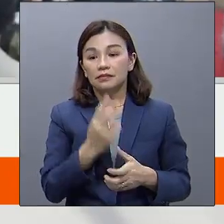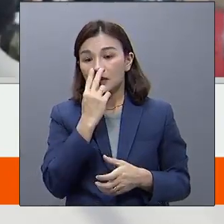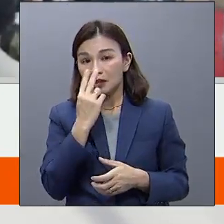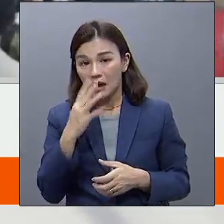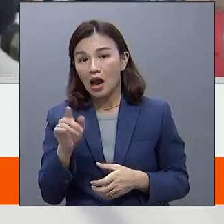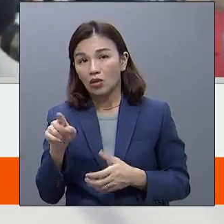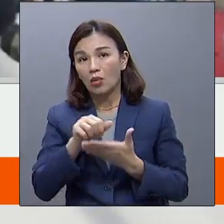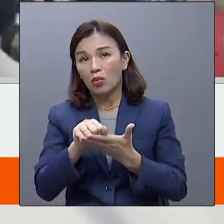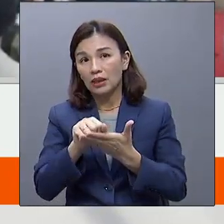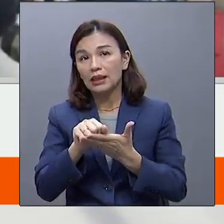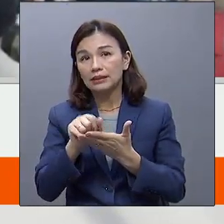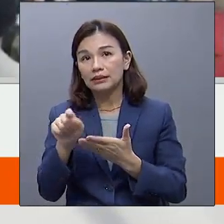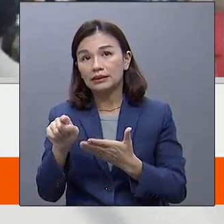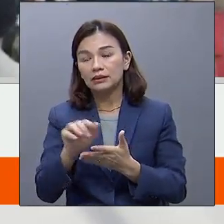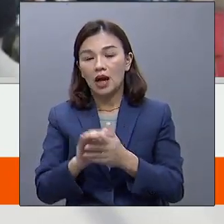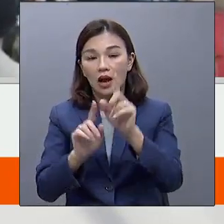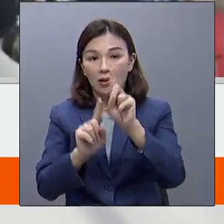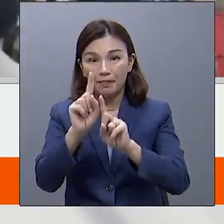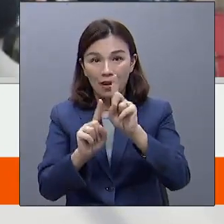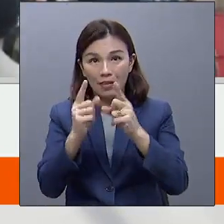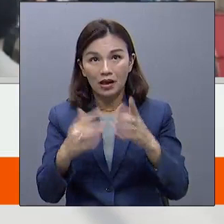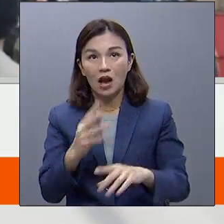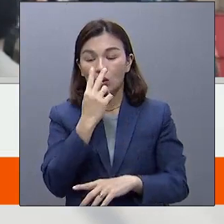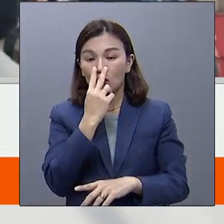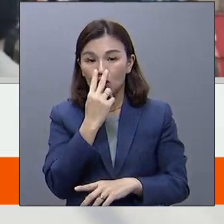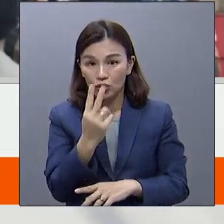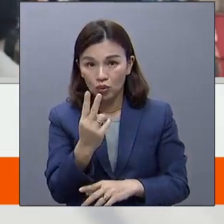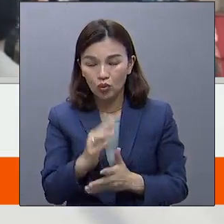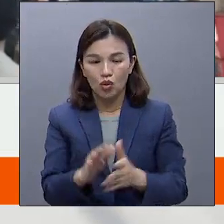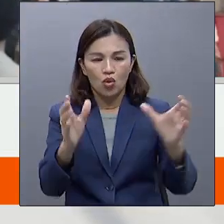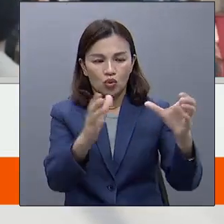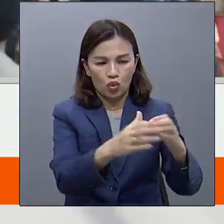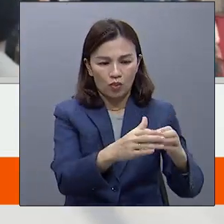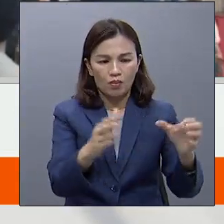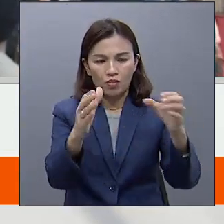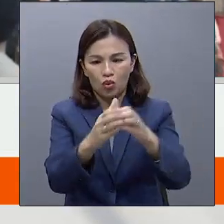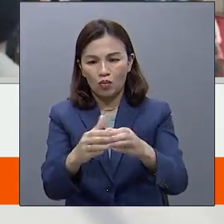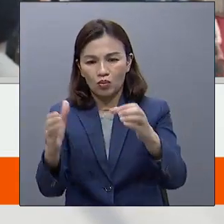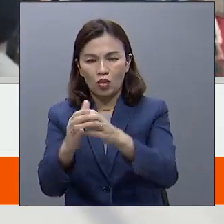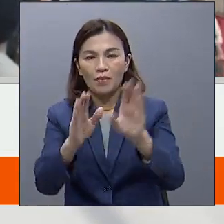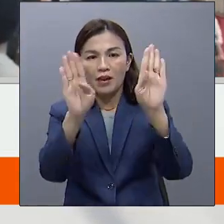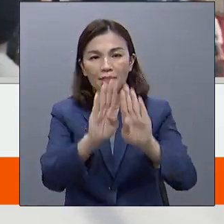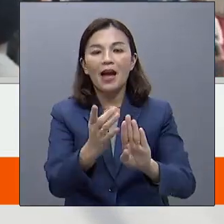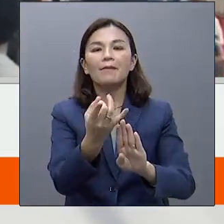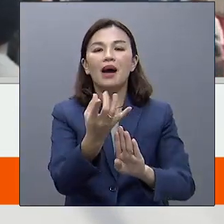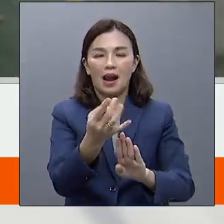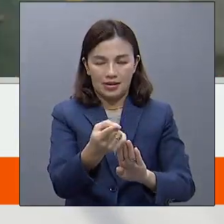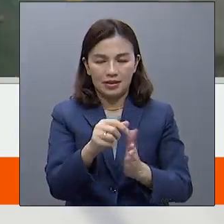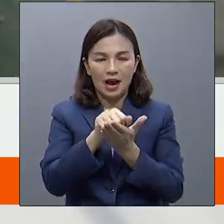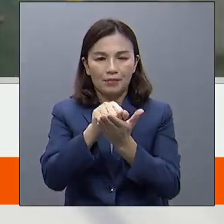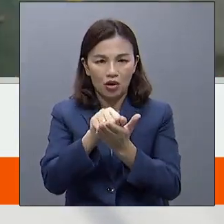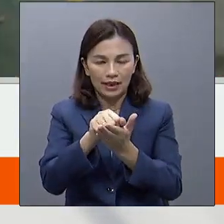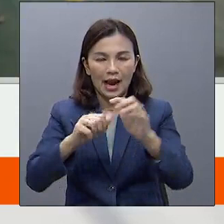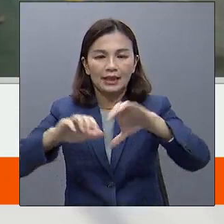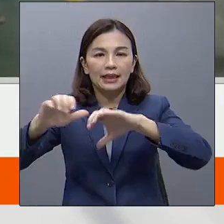คิดว่านะฮะตามที่ประเมินคงดูสภาพของของคณะแต่ละคณะของของแต่ละชาติด้วยครับในการที่จะคัดสรรเรือ